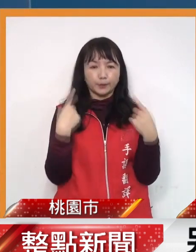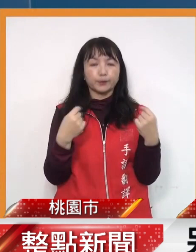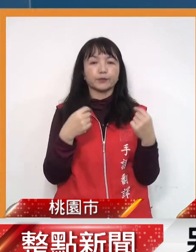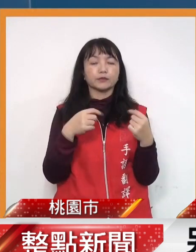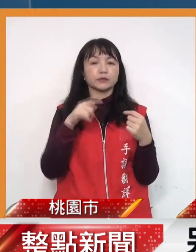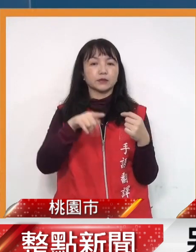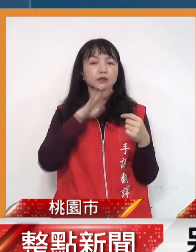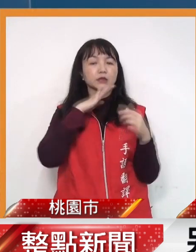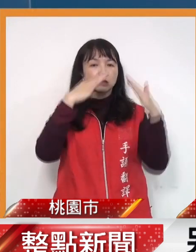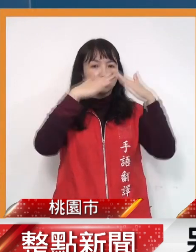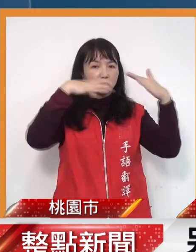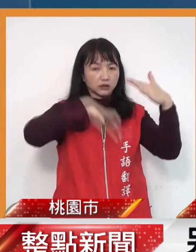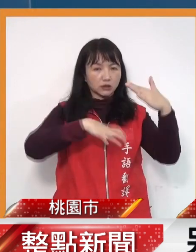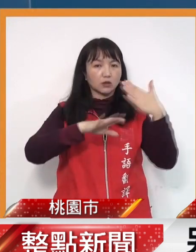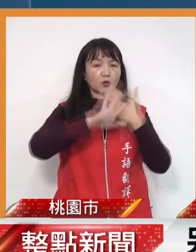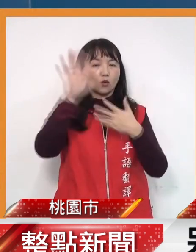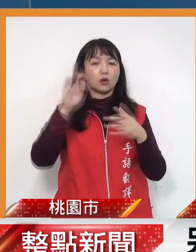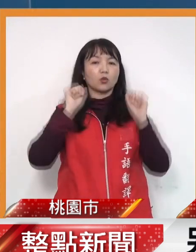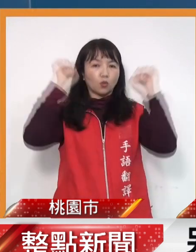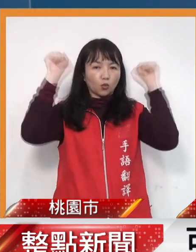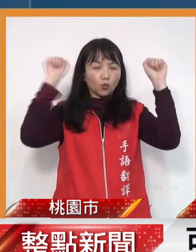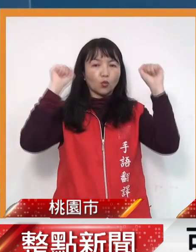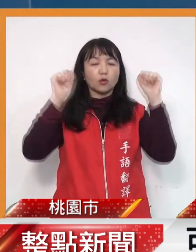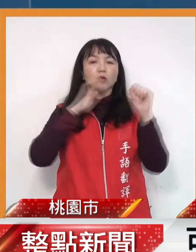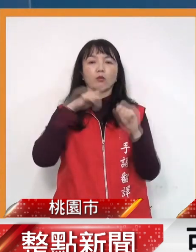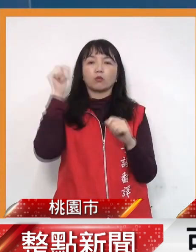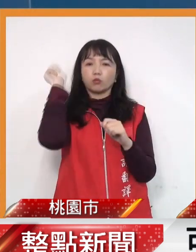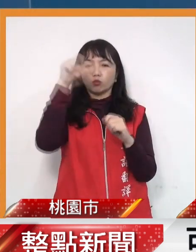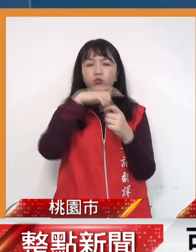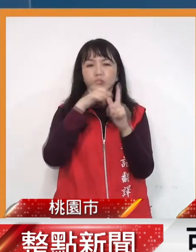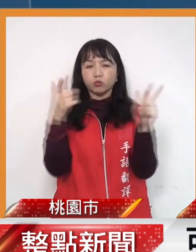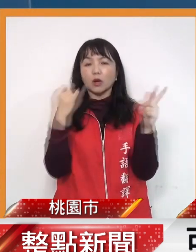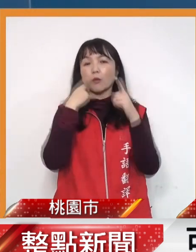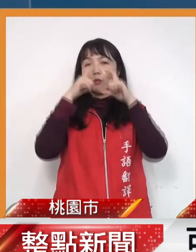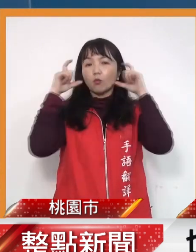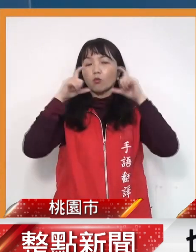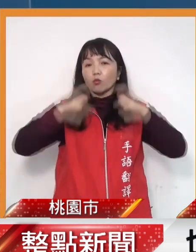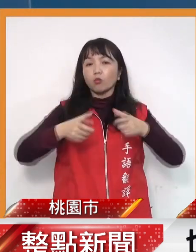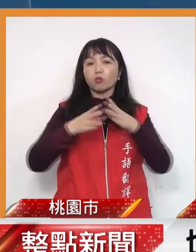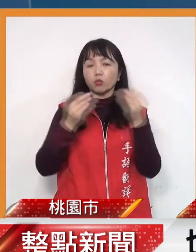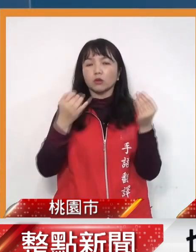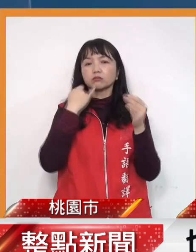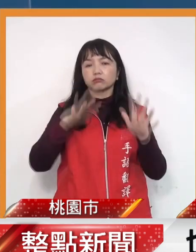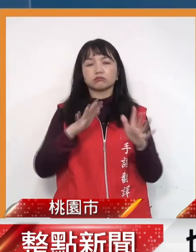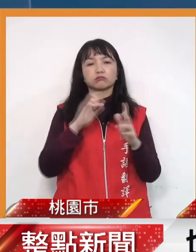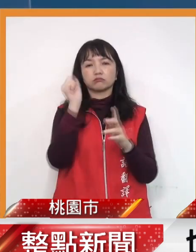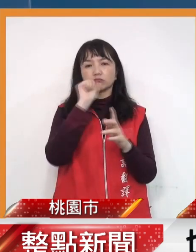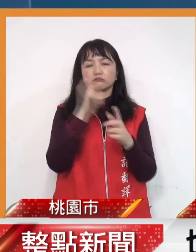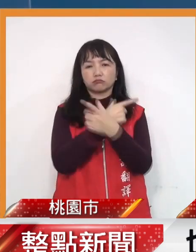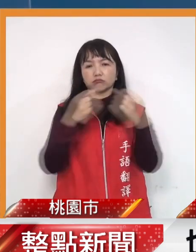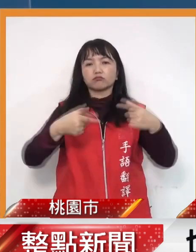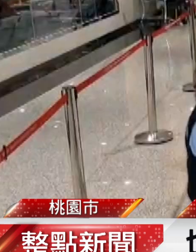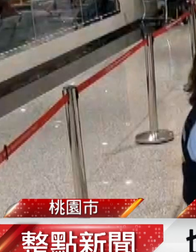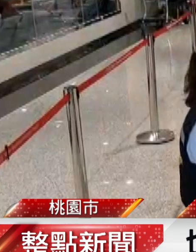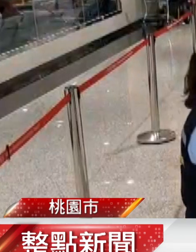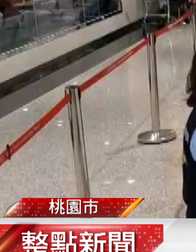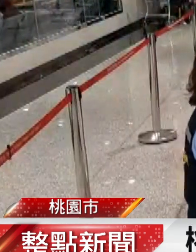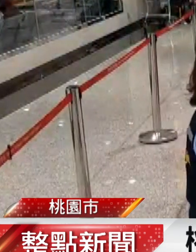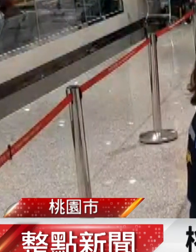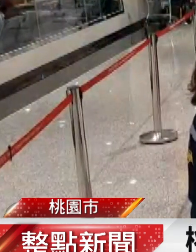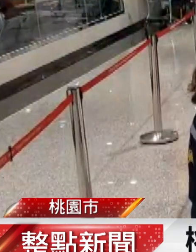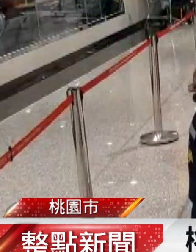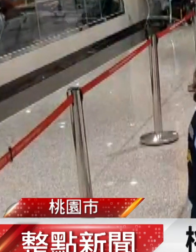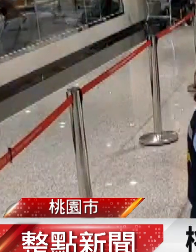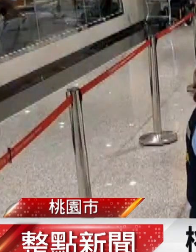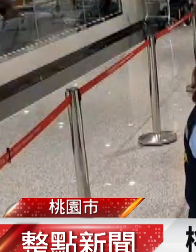这个室内外打球运动的部分哦，可以不戴口罩，那这部分哦，也请大家把口罩戴上。 加紧捕破